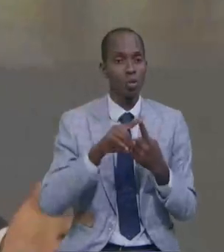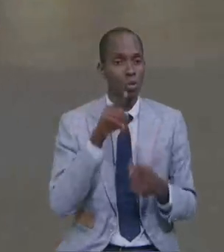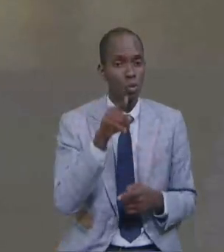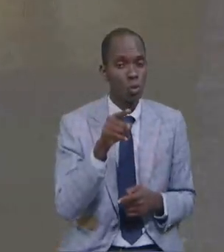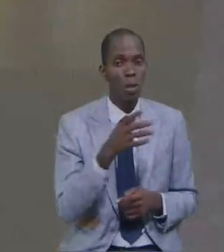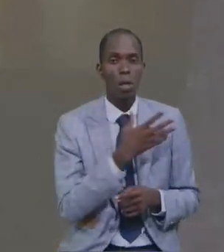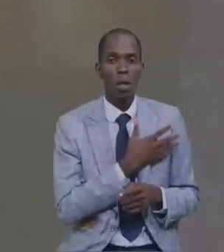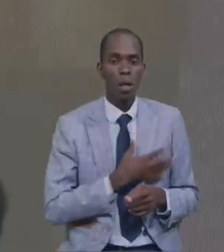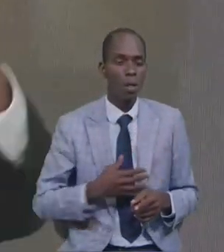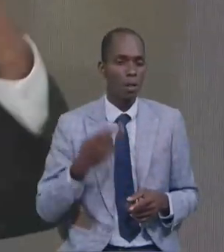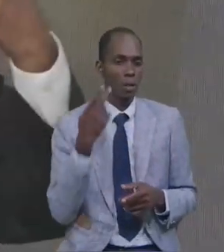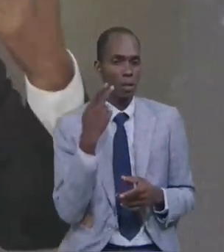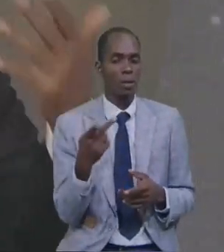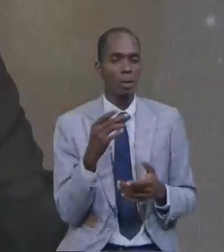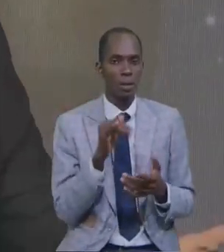Oui, Seigneur, moi aussi.